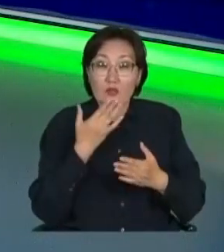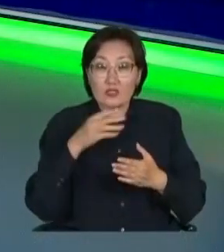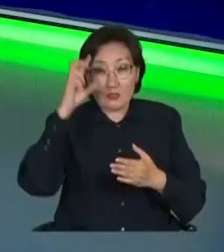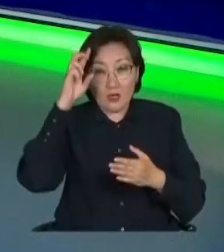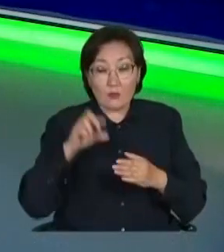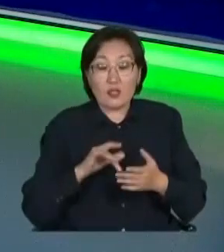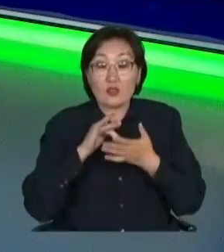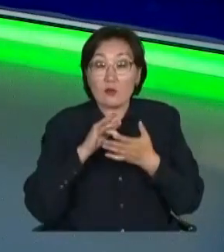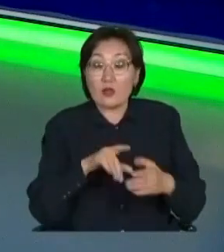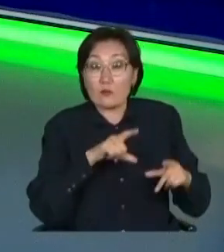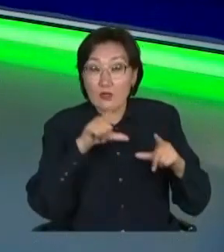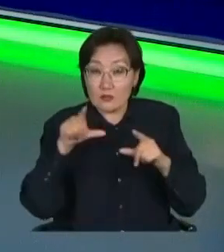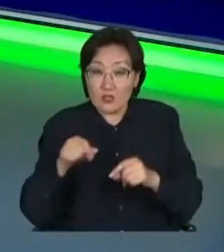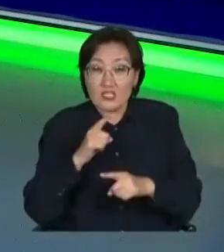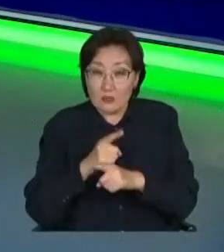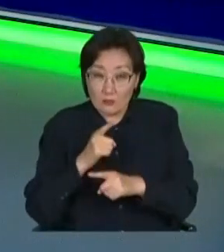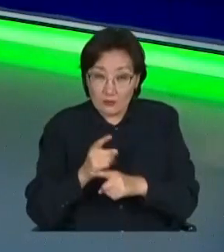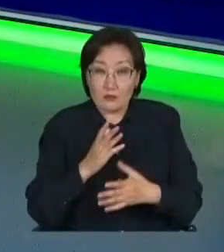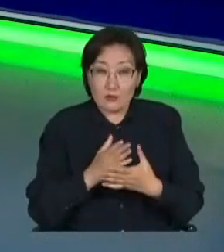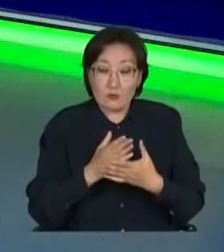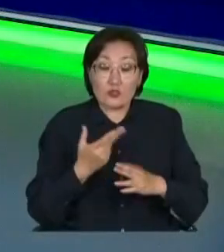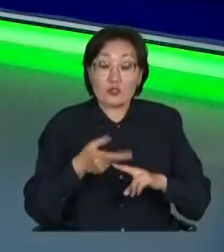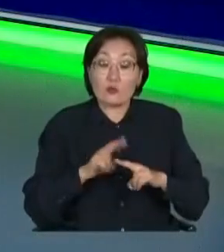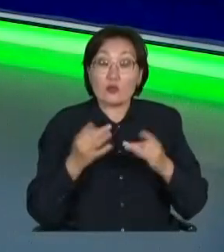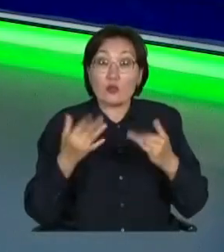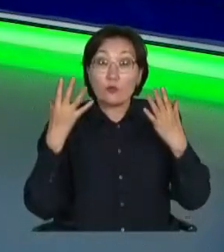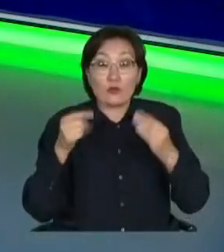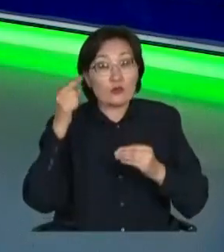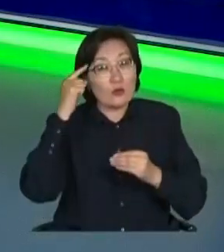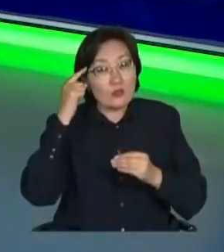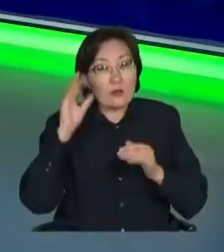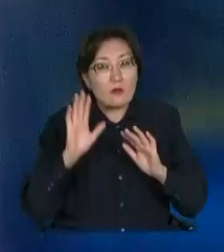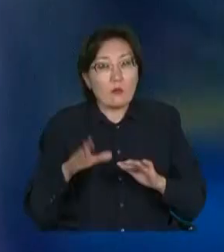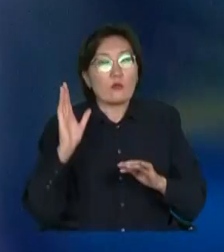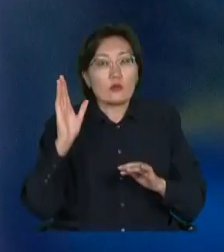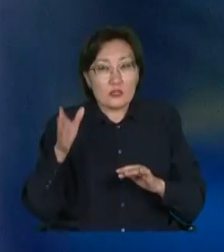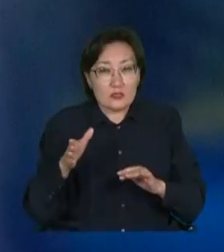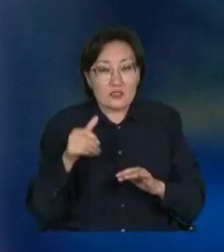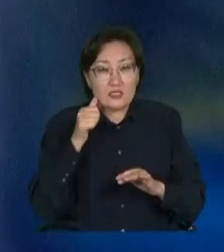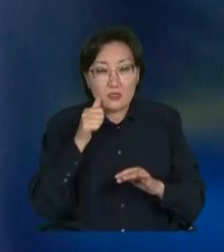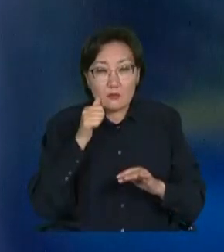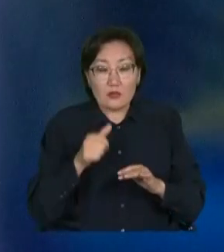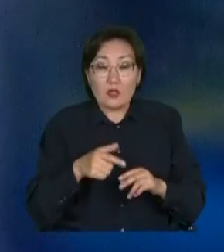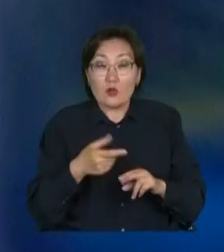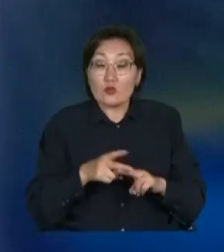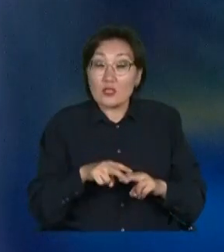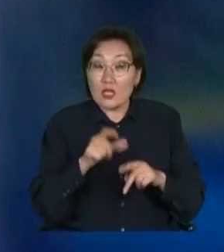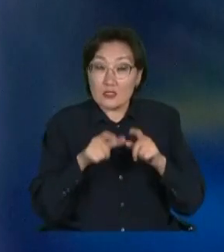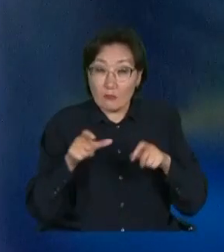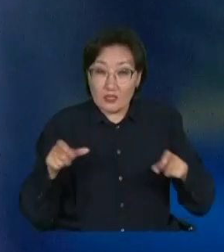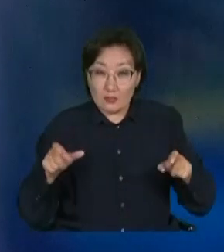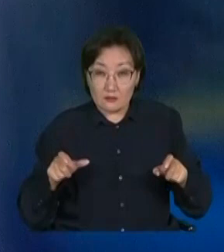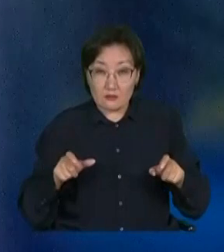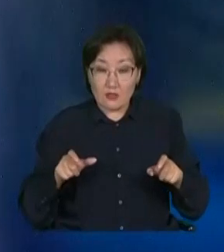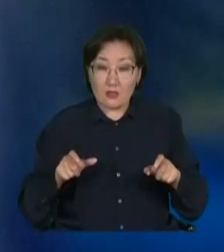мысалы шектеп қояды. Көрдіңіз бе мысалы? Сондықтан ол бүгінгі күнді ғана ойлайды, ол болашағына ертең сол